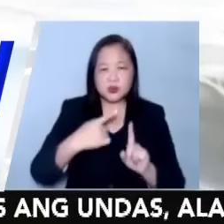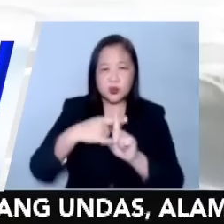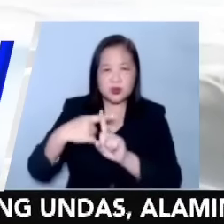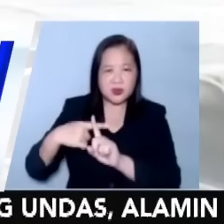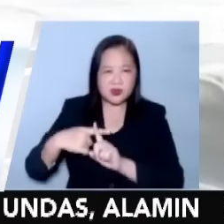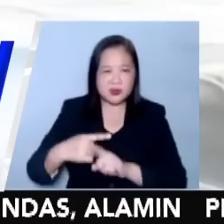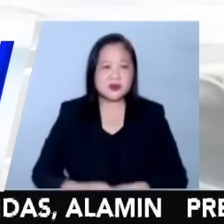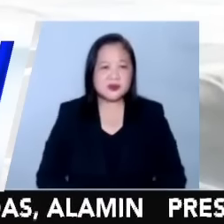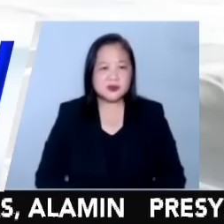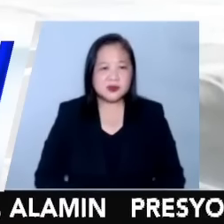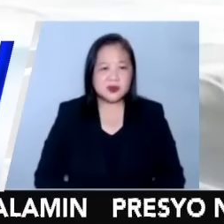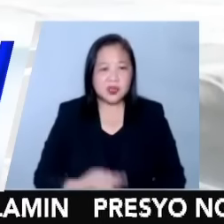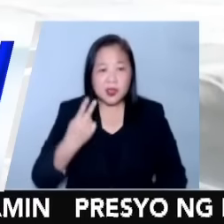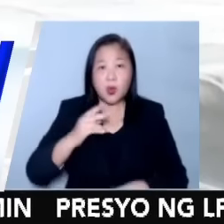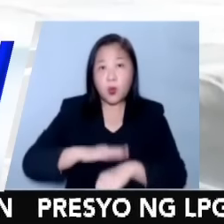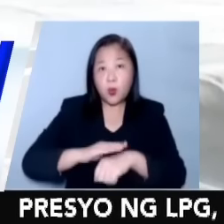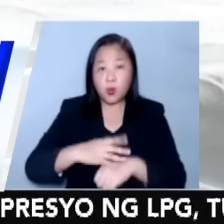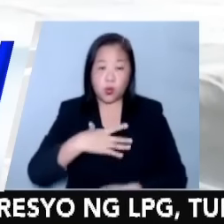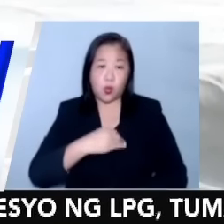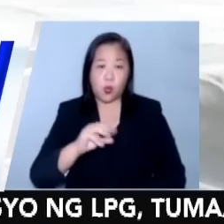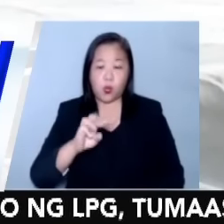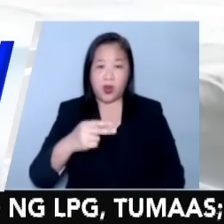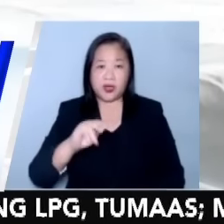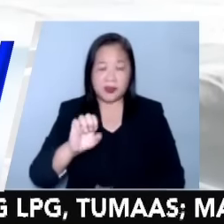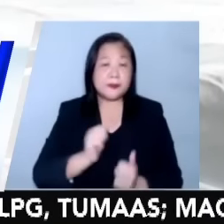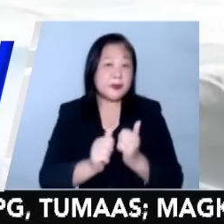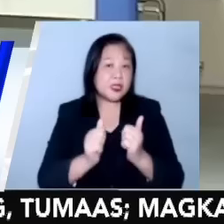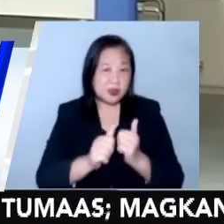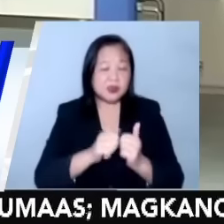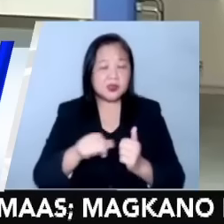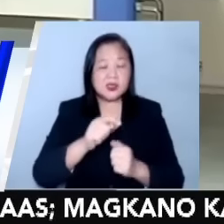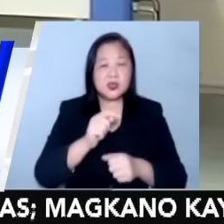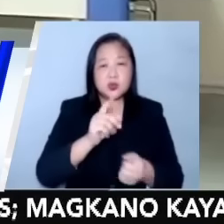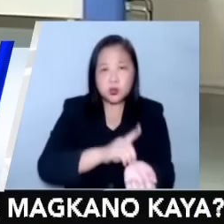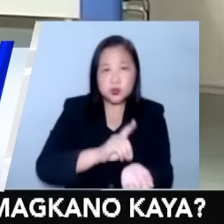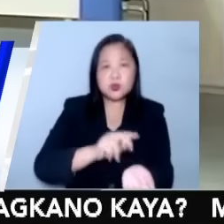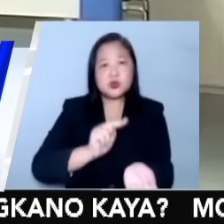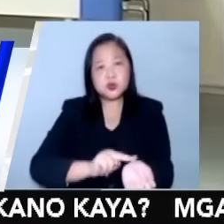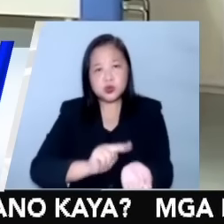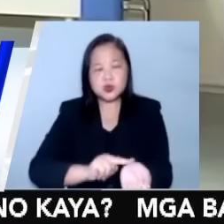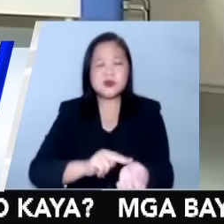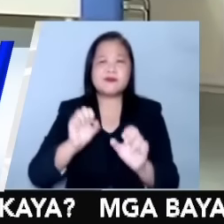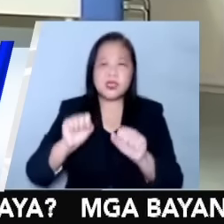White, nakahanda ang mga ospital at healthcare workers na tumugon sa anumang medical